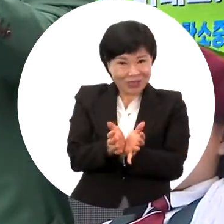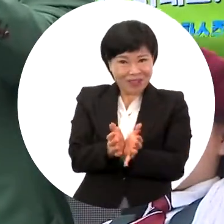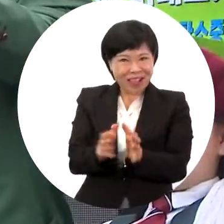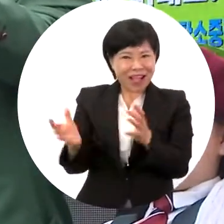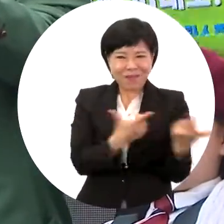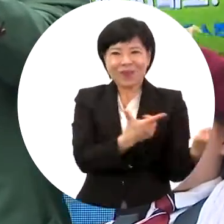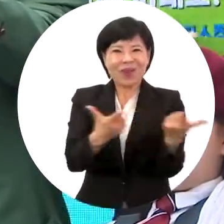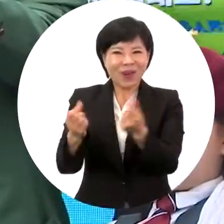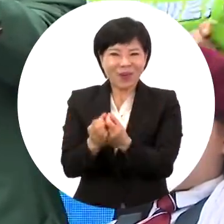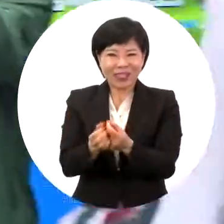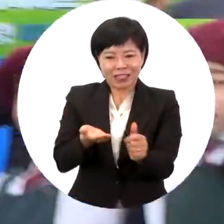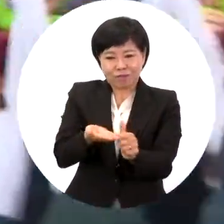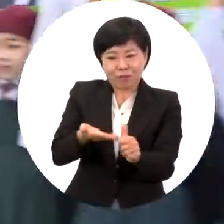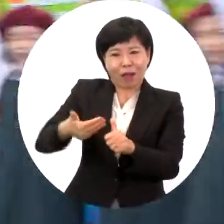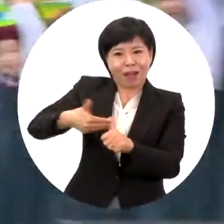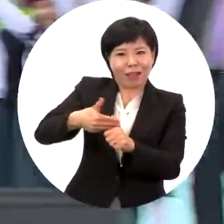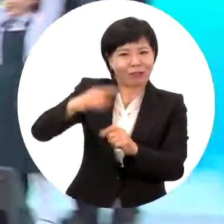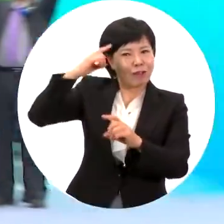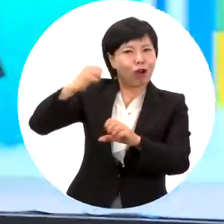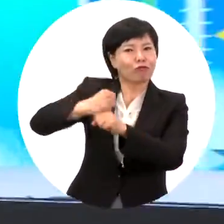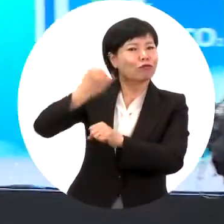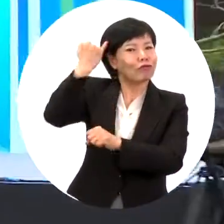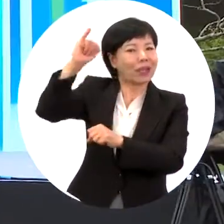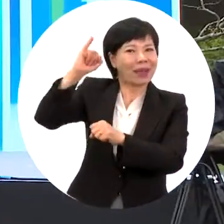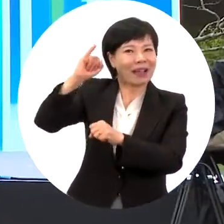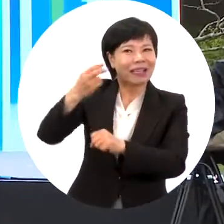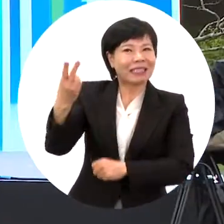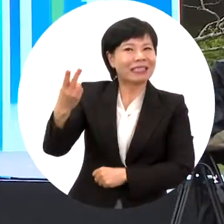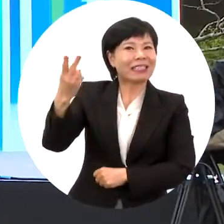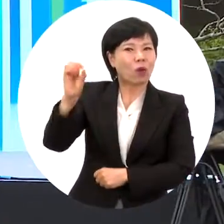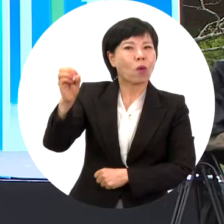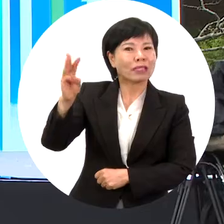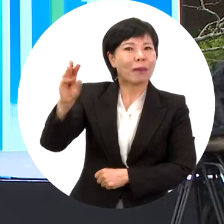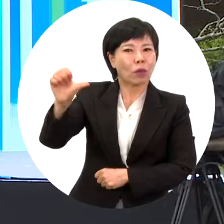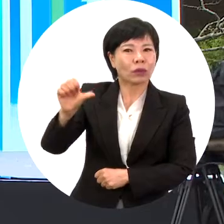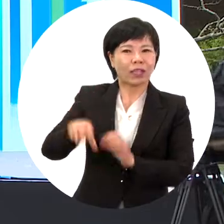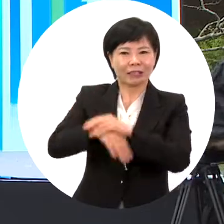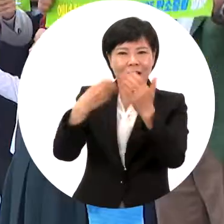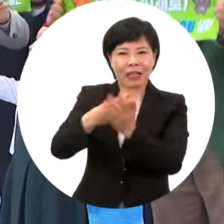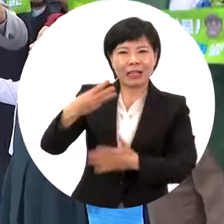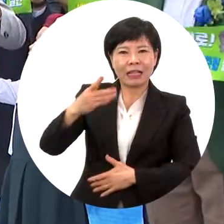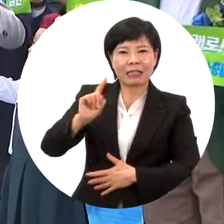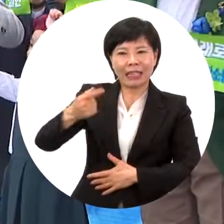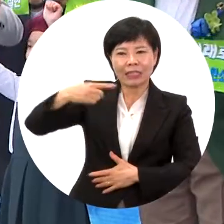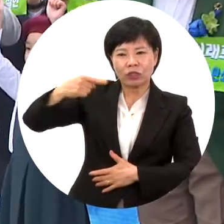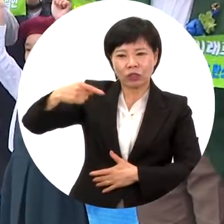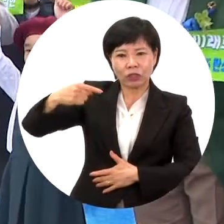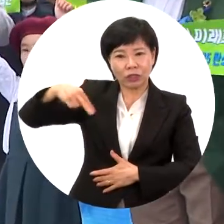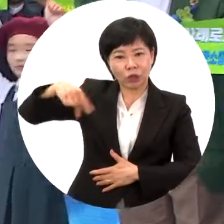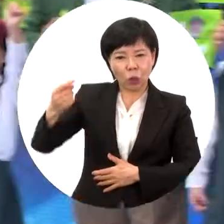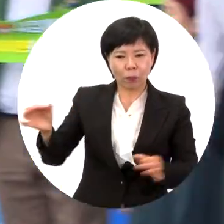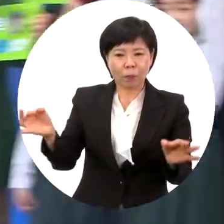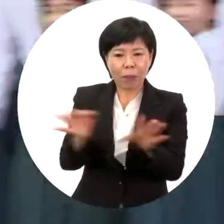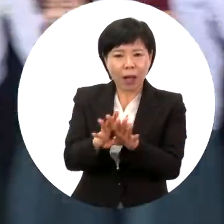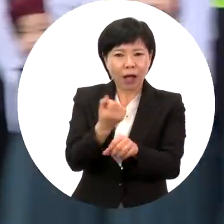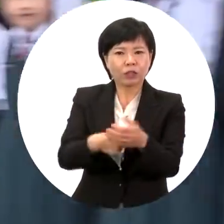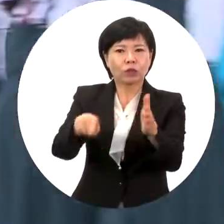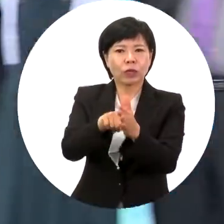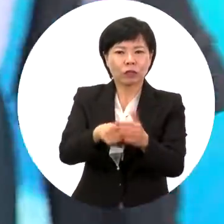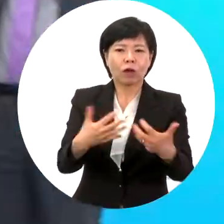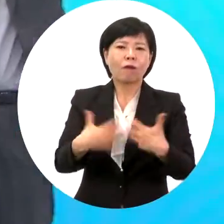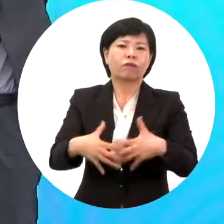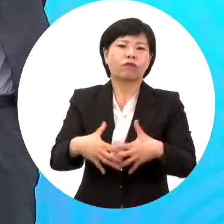함께 에너지 수급 모델을 연구 개발했는데요. 2035년 온실가스 배출량 제로를 달성하려면 재생에너지 발전